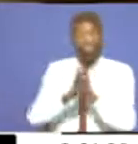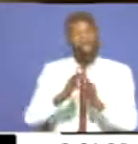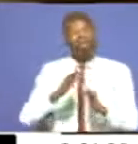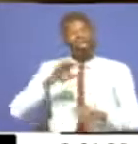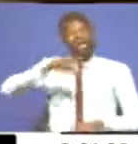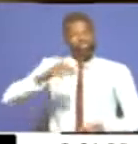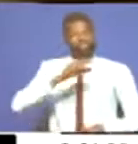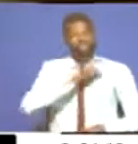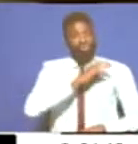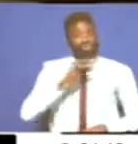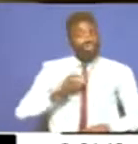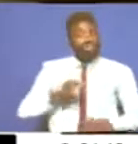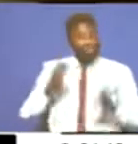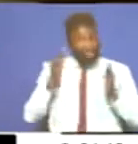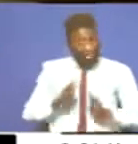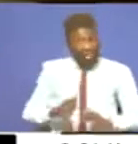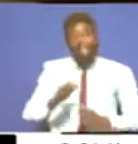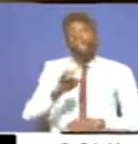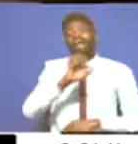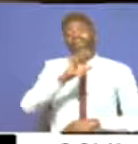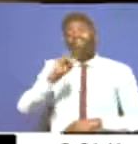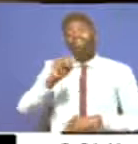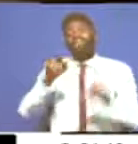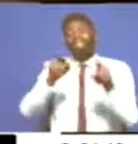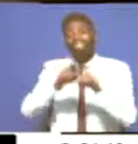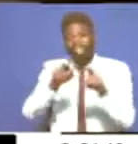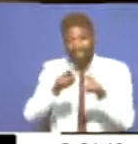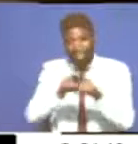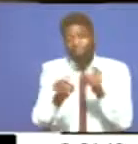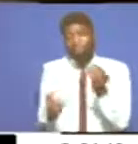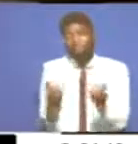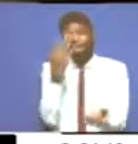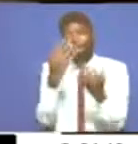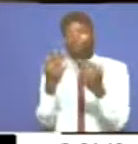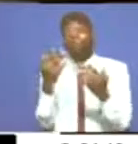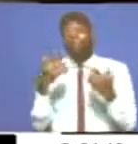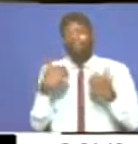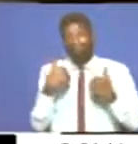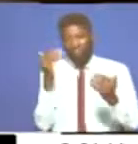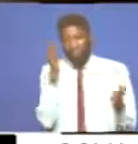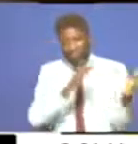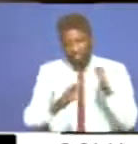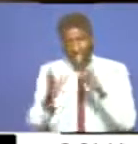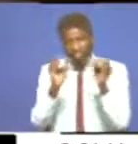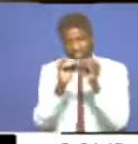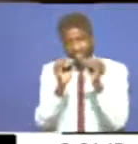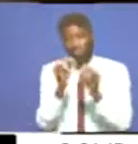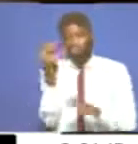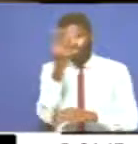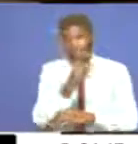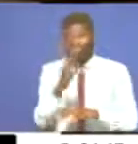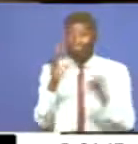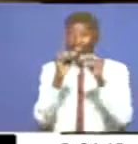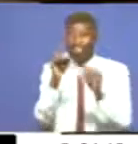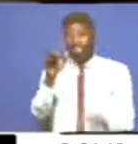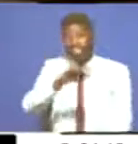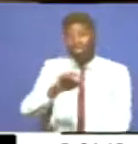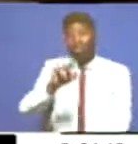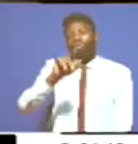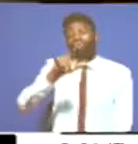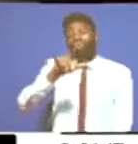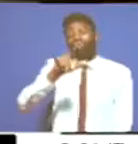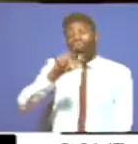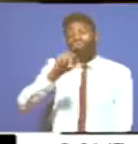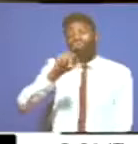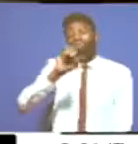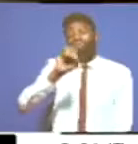pamoja ambaye wamepanga wiki hii kuanzia Jumatano. Watakuwa wamekutana huko sehemu za Kolowa wajadiliane